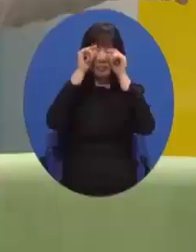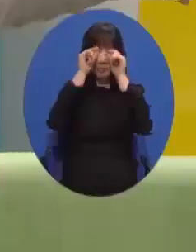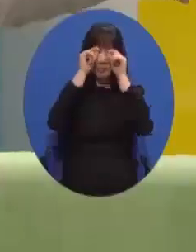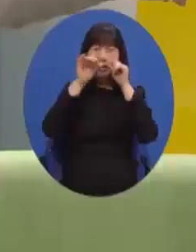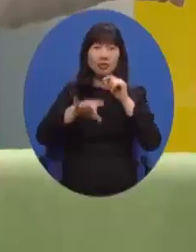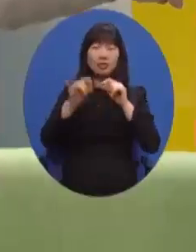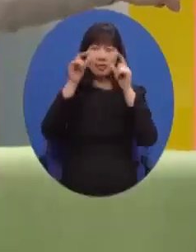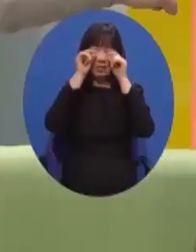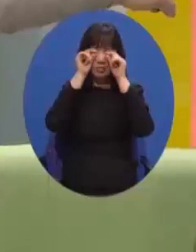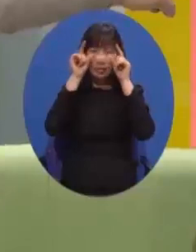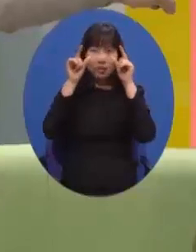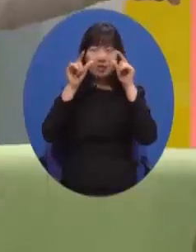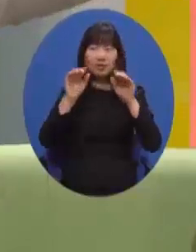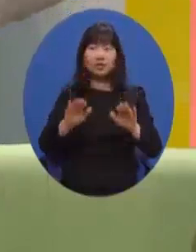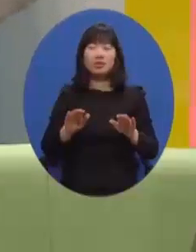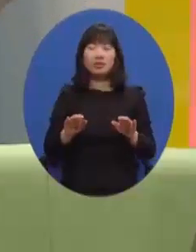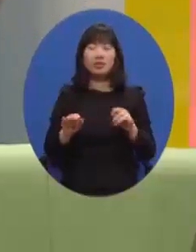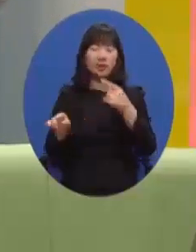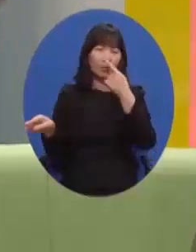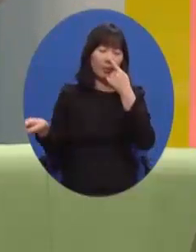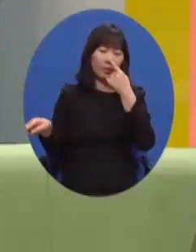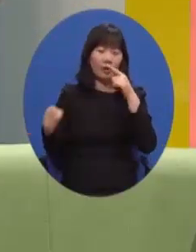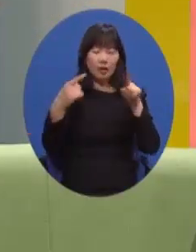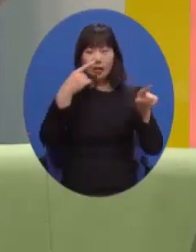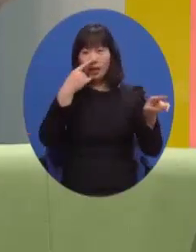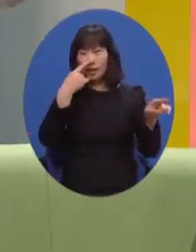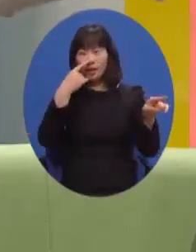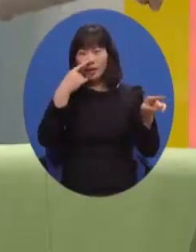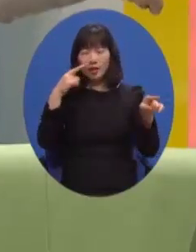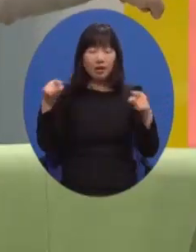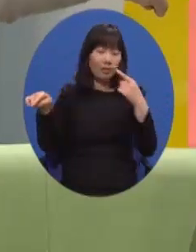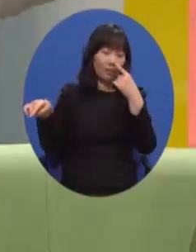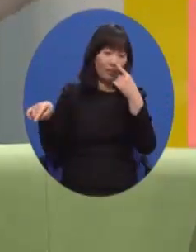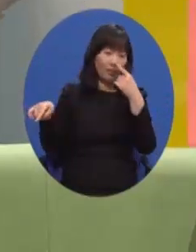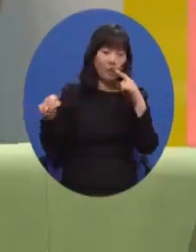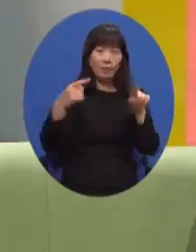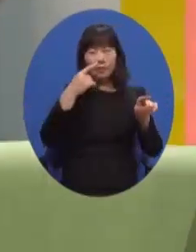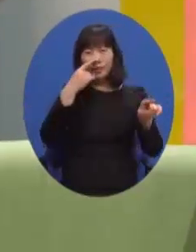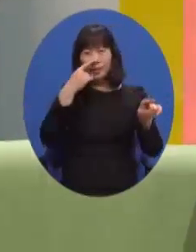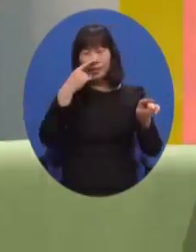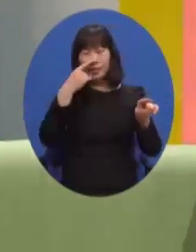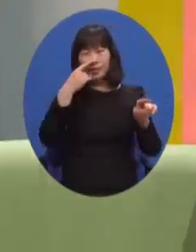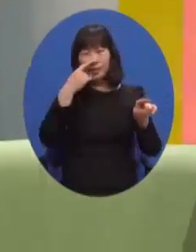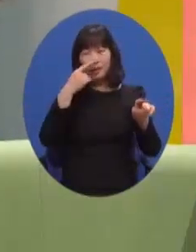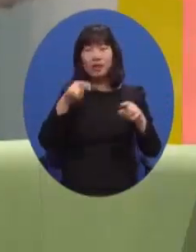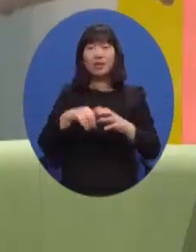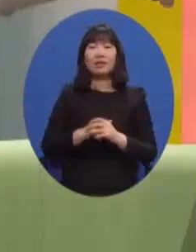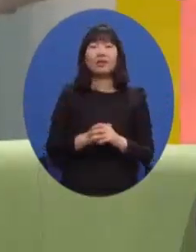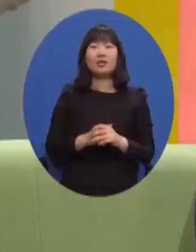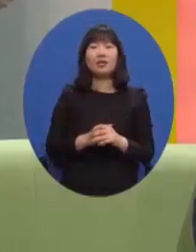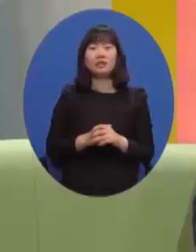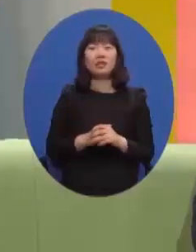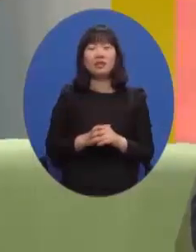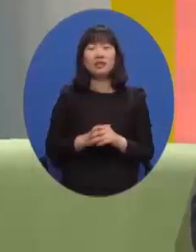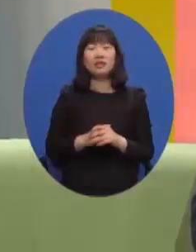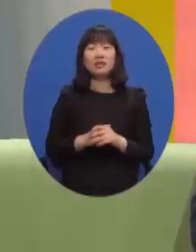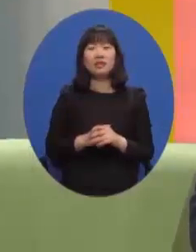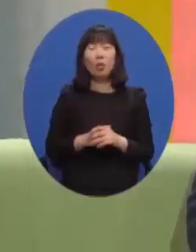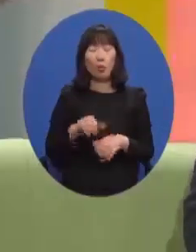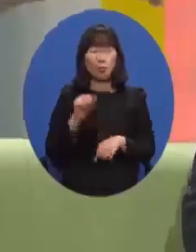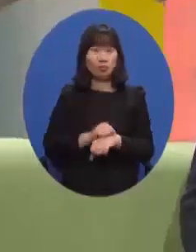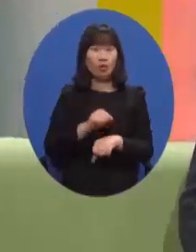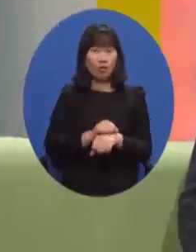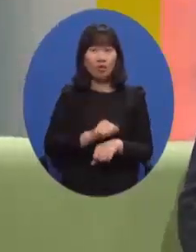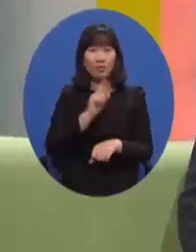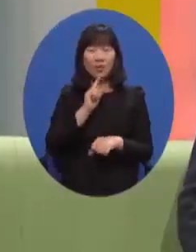처음에는 눈을 처음에 뜨시고 눈 뜨고 이렇게. 네네네. 네네. 이렇게. 네. 이렇게. 그다음에 눈을 감고. 네. 어, 꽤